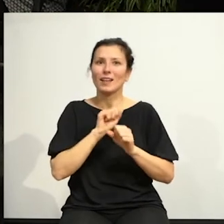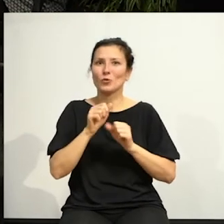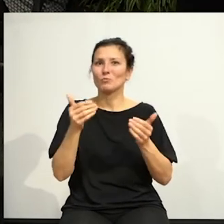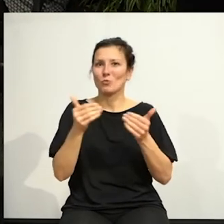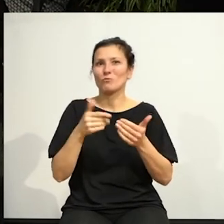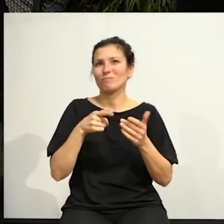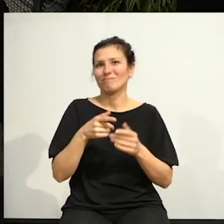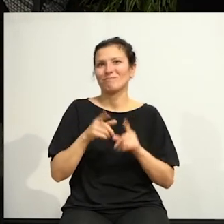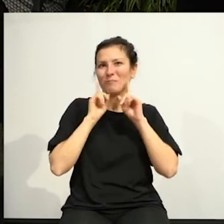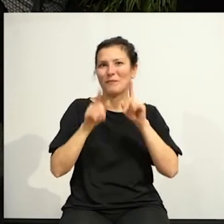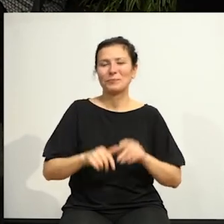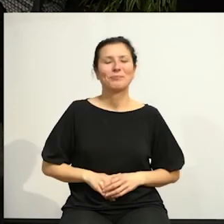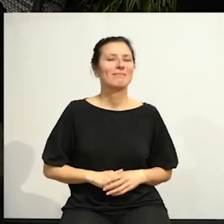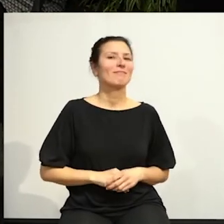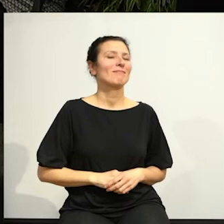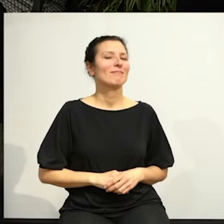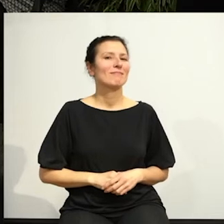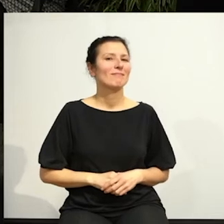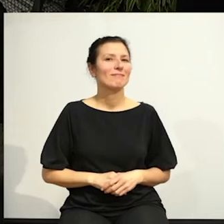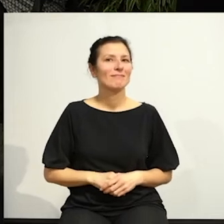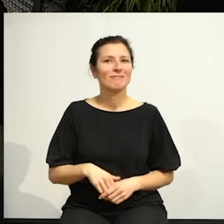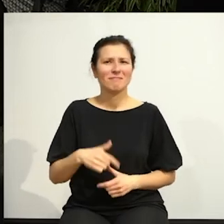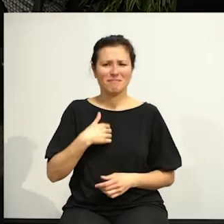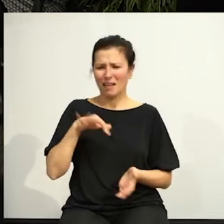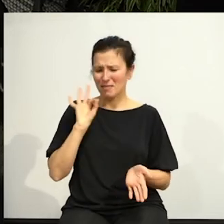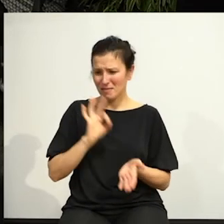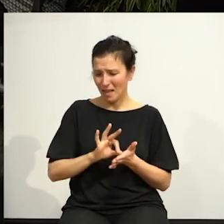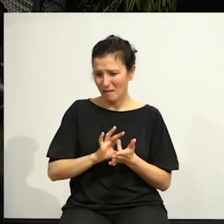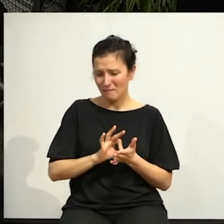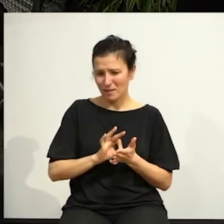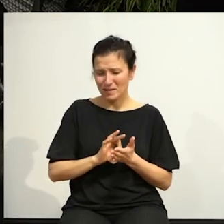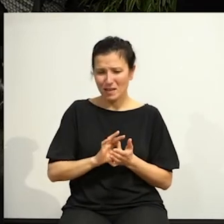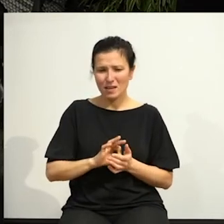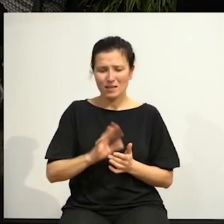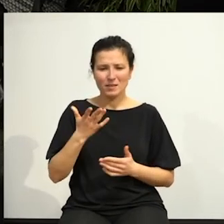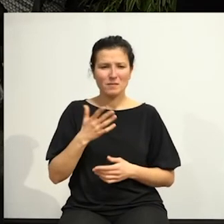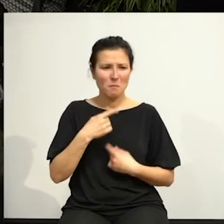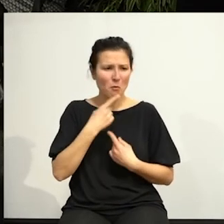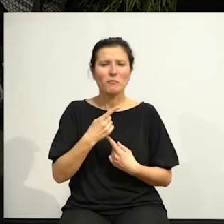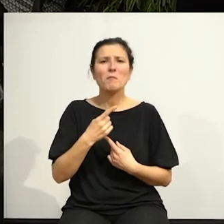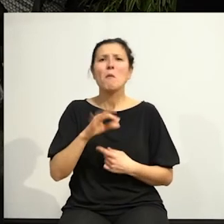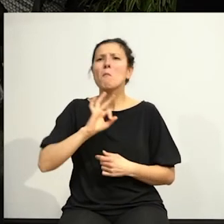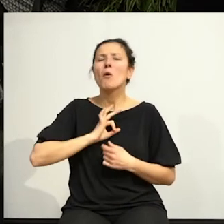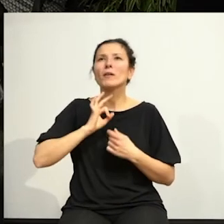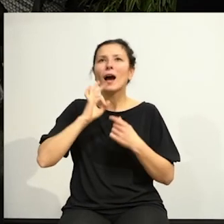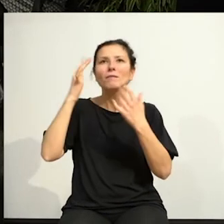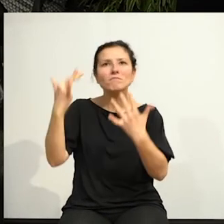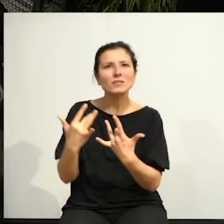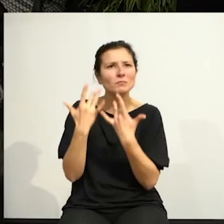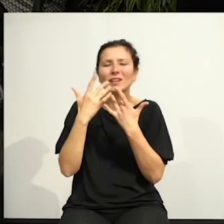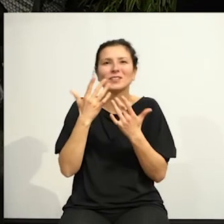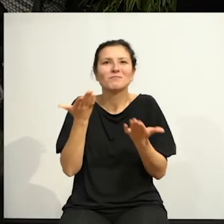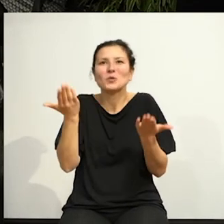zdecydowanie. Ja nawet ujawnię źródła mojej inspiracji. Był i chyba